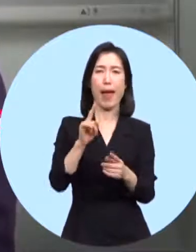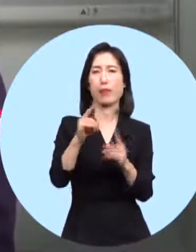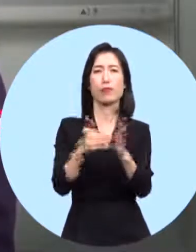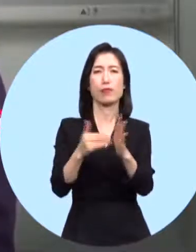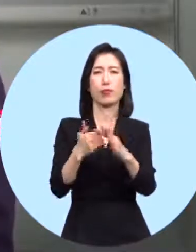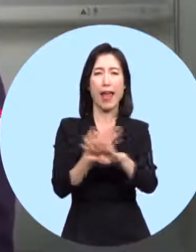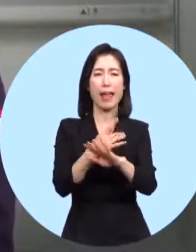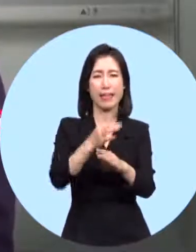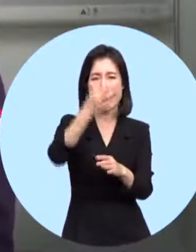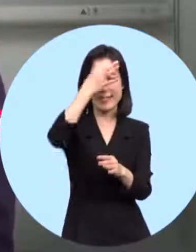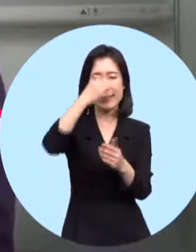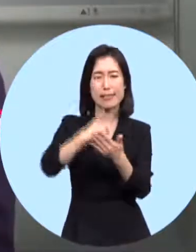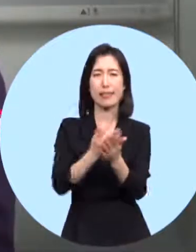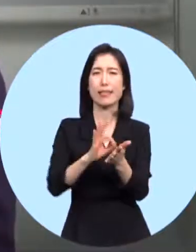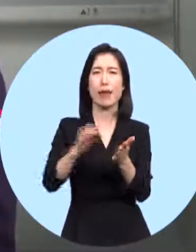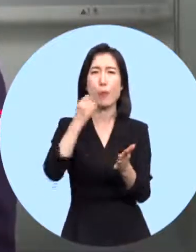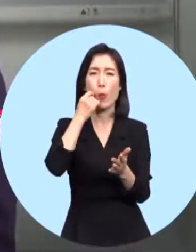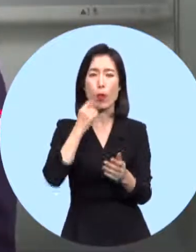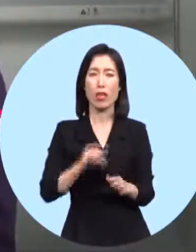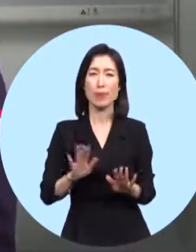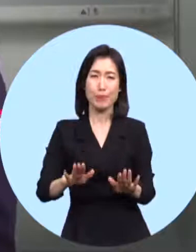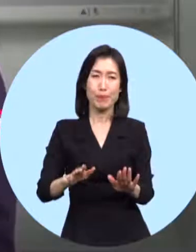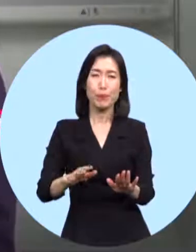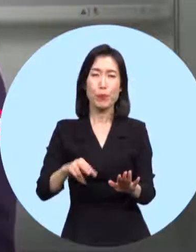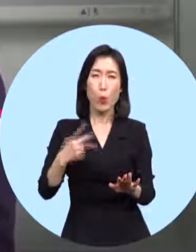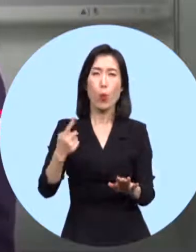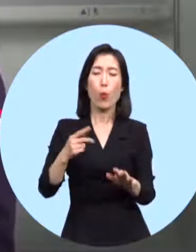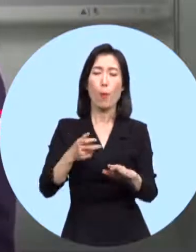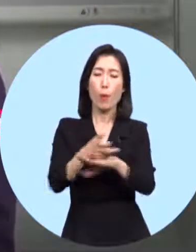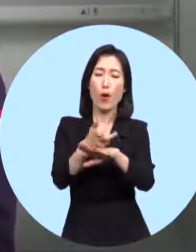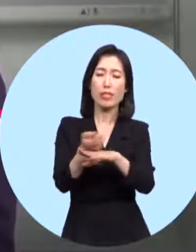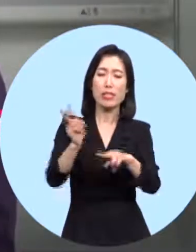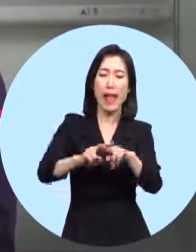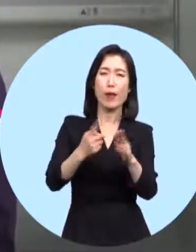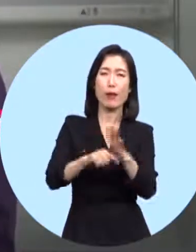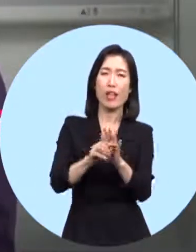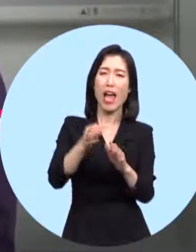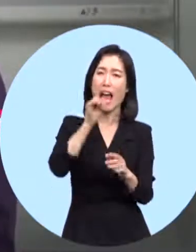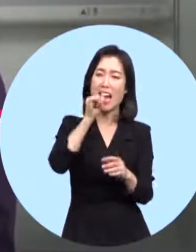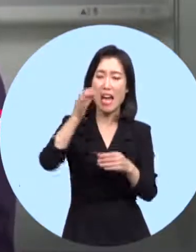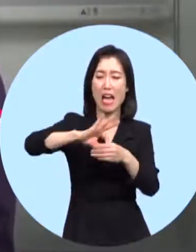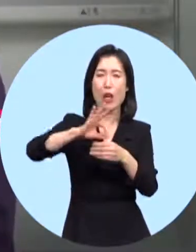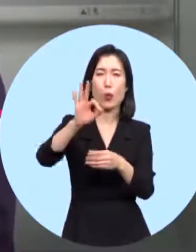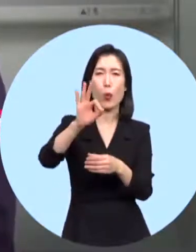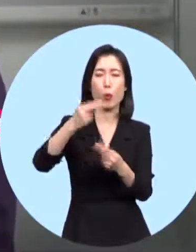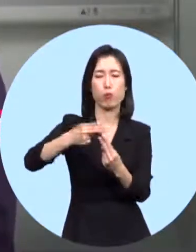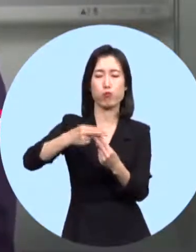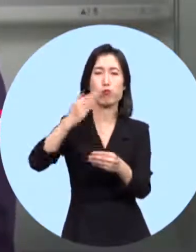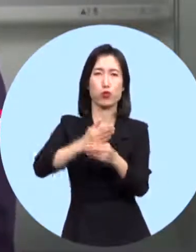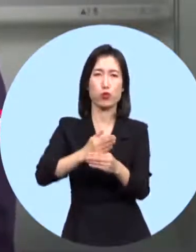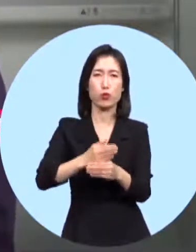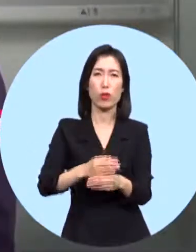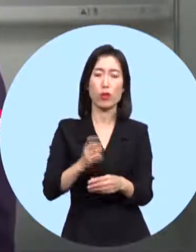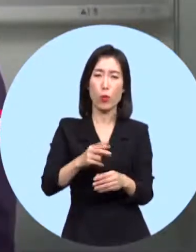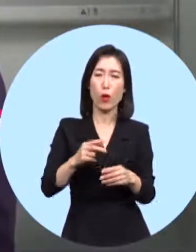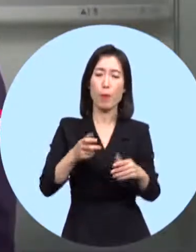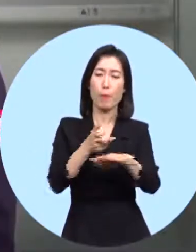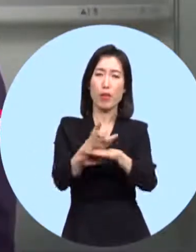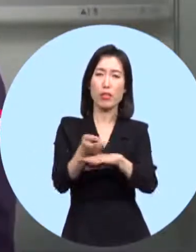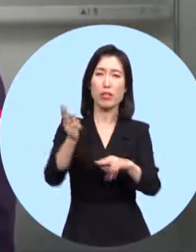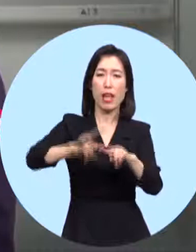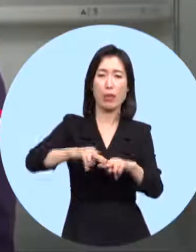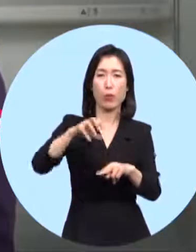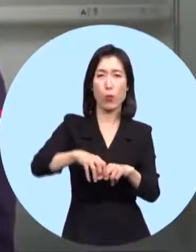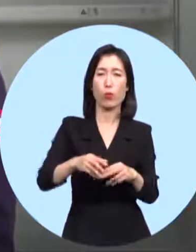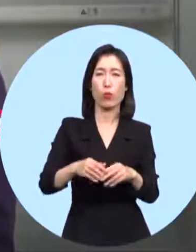받기밖에 할 수 없습니다. 아직도 버스를 타기 위해서는 동전을 모으고 있습니다. 터미널에